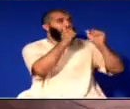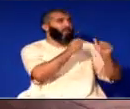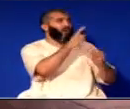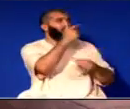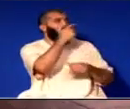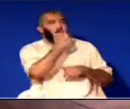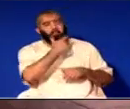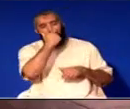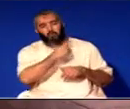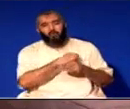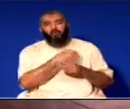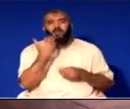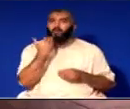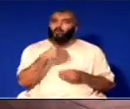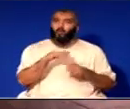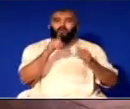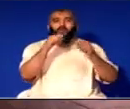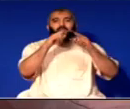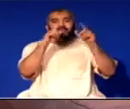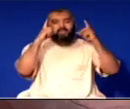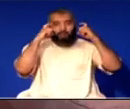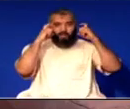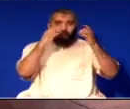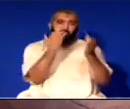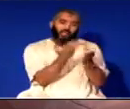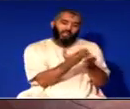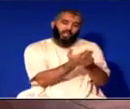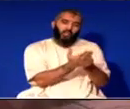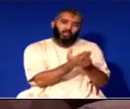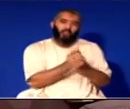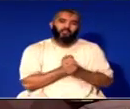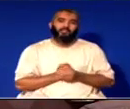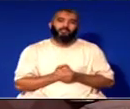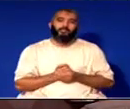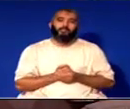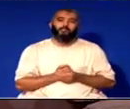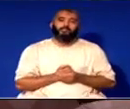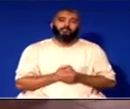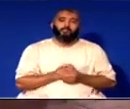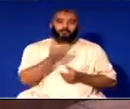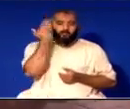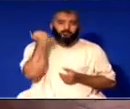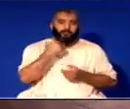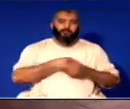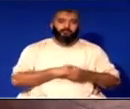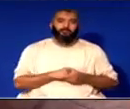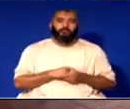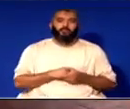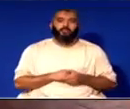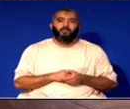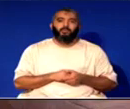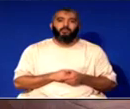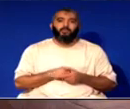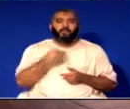انه يحط تصويرته، معليش الصور تاعو موجوده، يحطها في مكان معليش سيدي الى توحشوا يروح يرفد